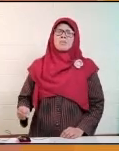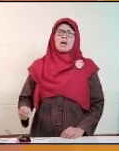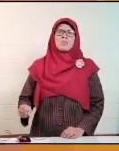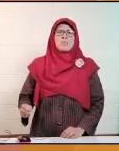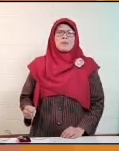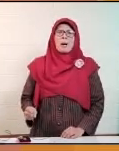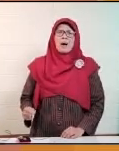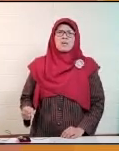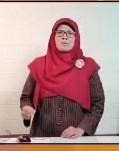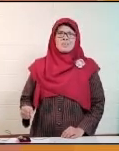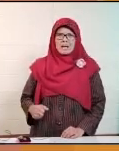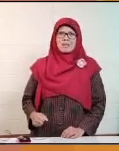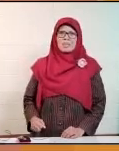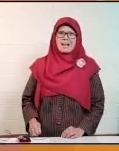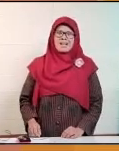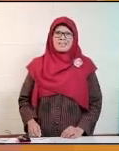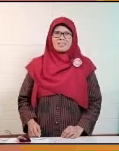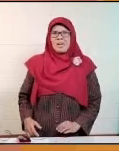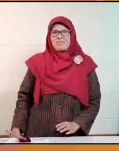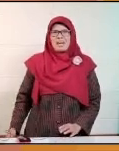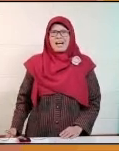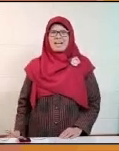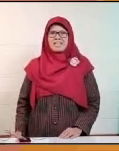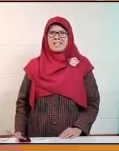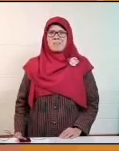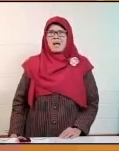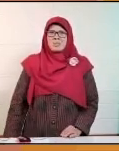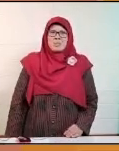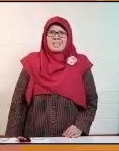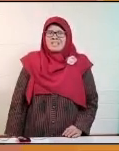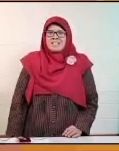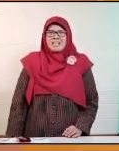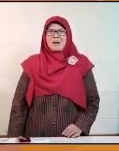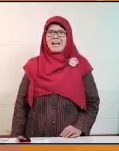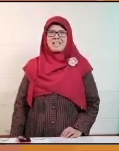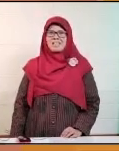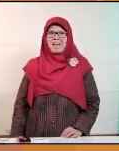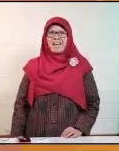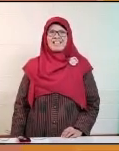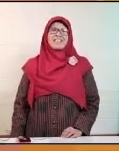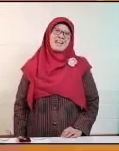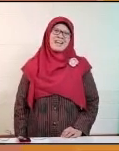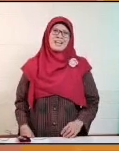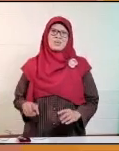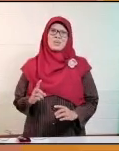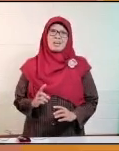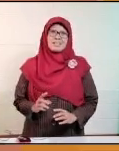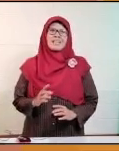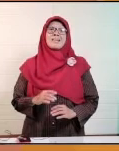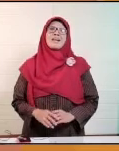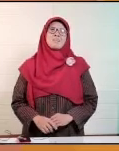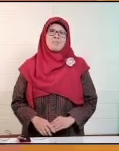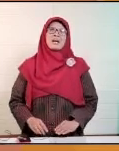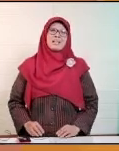dengan bareng lagi perempuan nggak malu kalau sekarang Nah mungkin akan melalui Rizky gimana gitu ya Nah itu